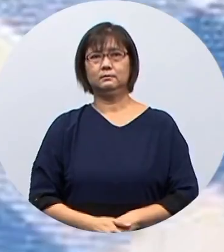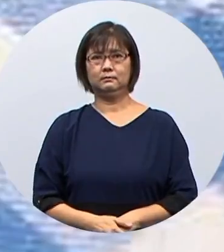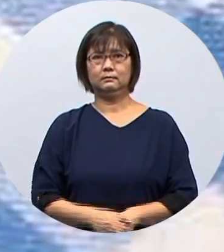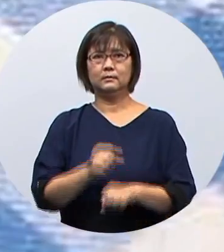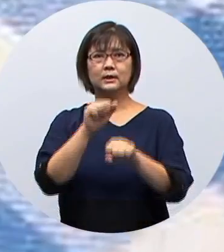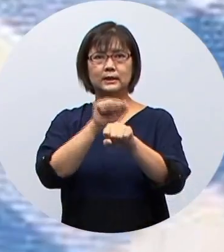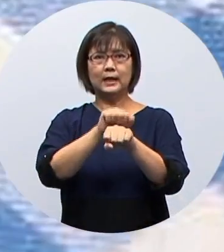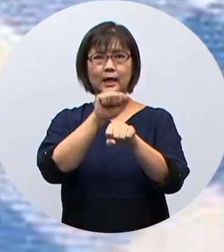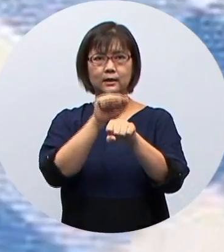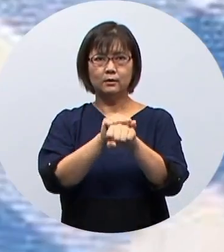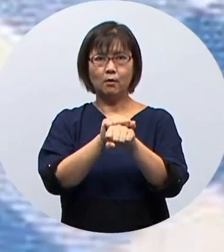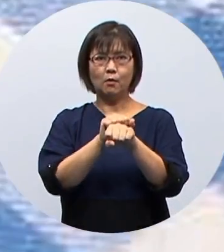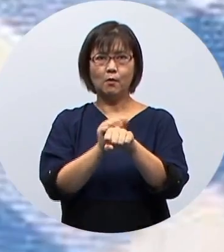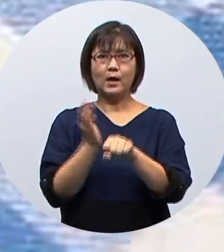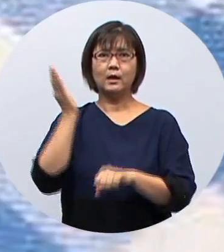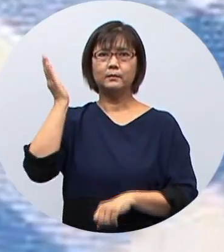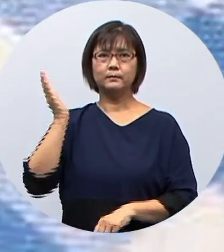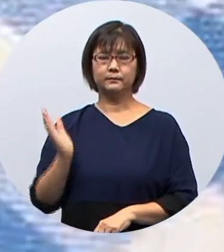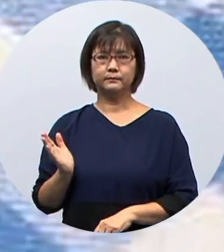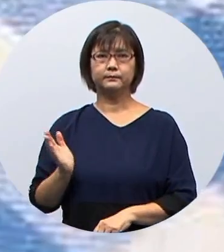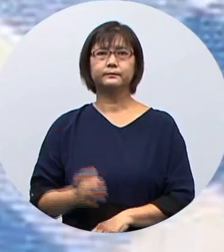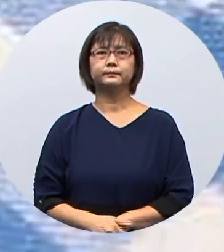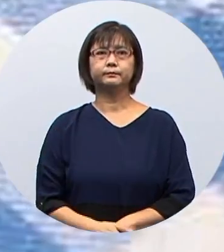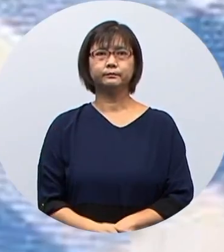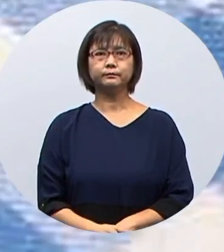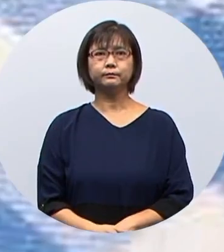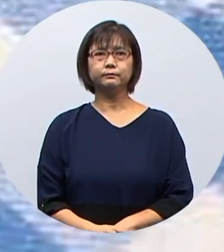材料4人分はご覧の通りとなります。